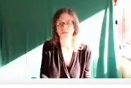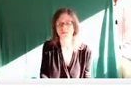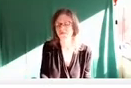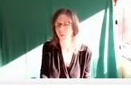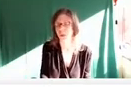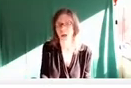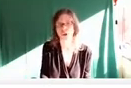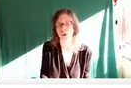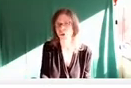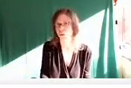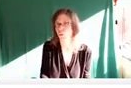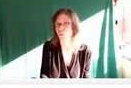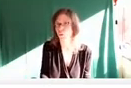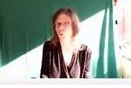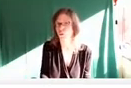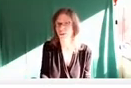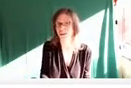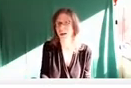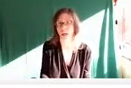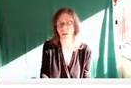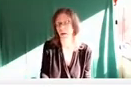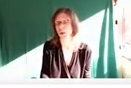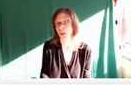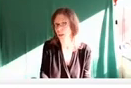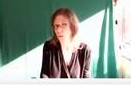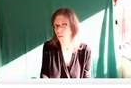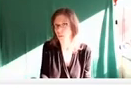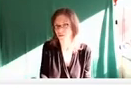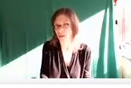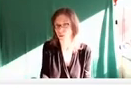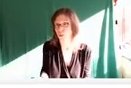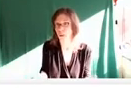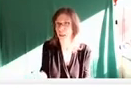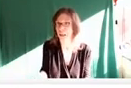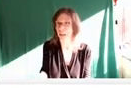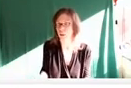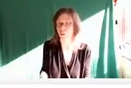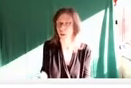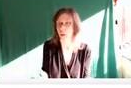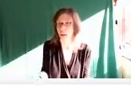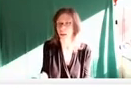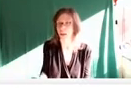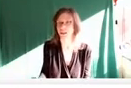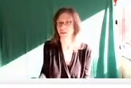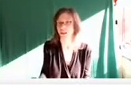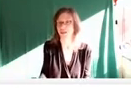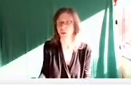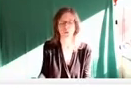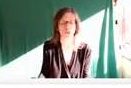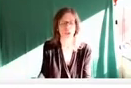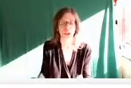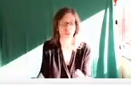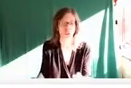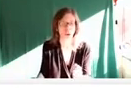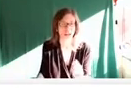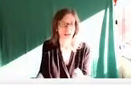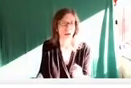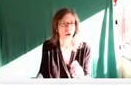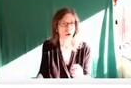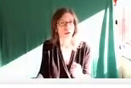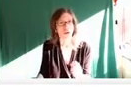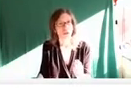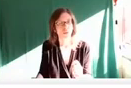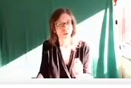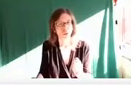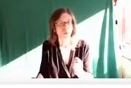vont dire « en recherche, c'est presque impossible de ne pas faire du p-hacking, tout dépendant de la définition », qui veut dire un peu...